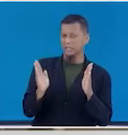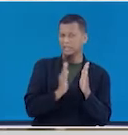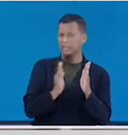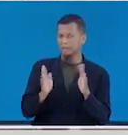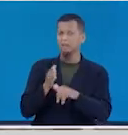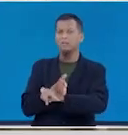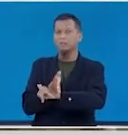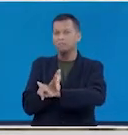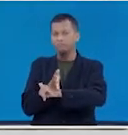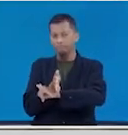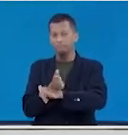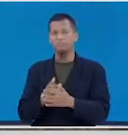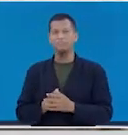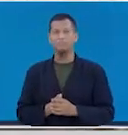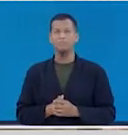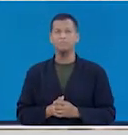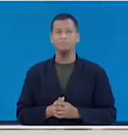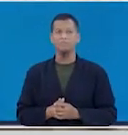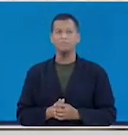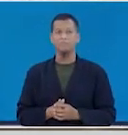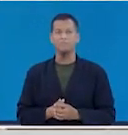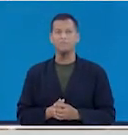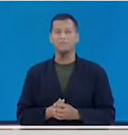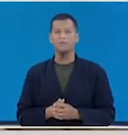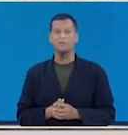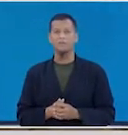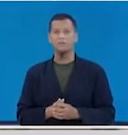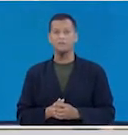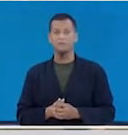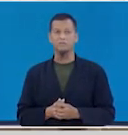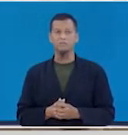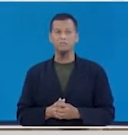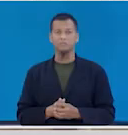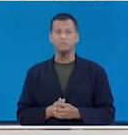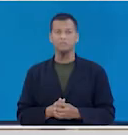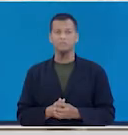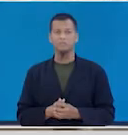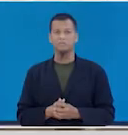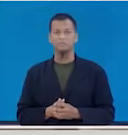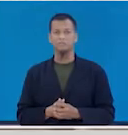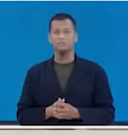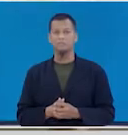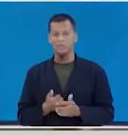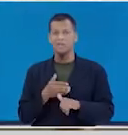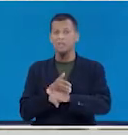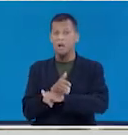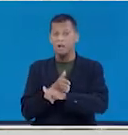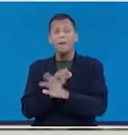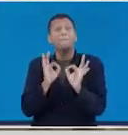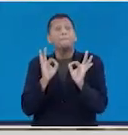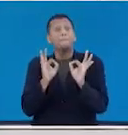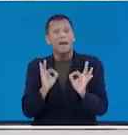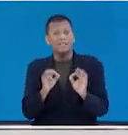Adha kurang lebih sepekan lagi. Dan memang pada tahun ini perayaan Hari Raya Idul Adha di tengah wabah penyakit mulut dan juga kuku. Namun